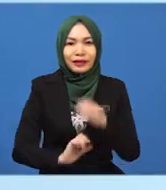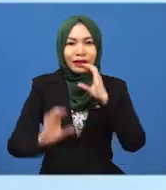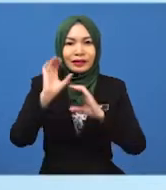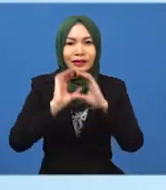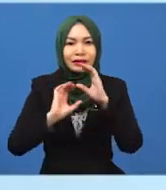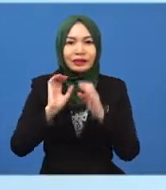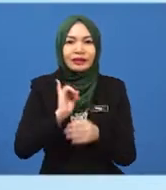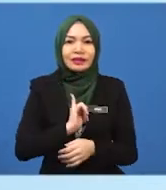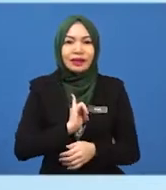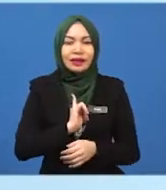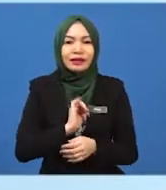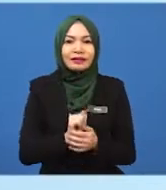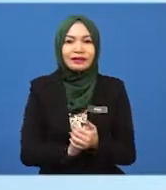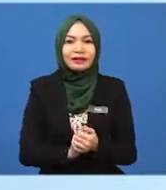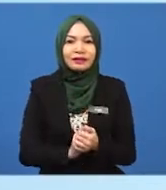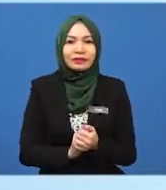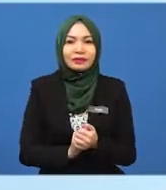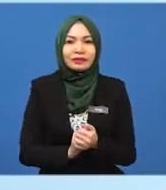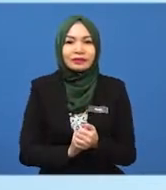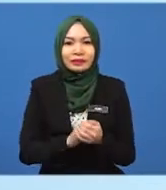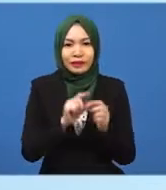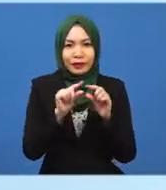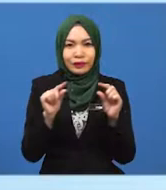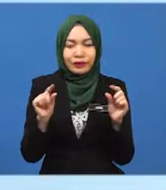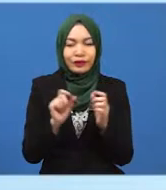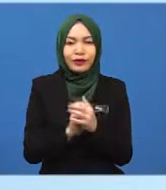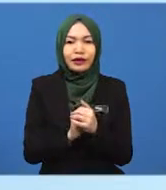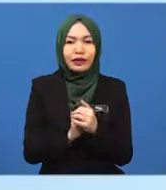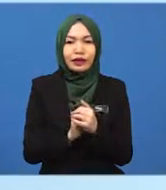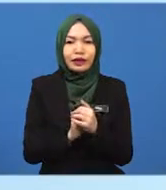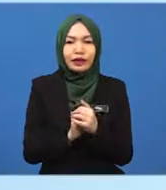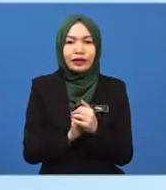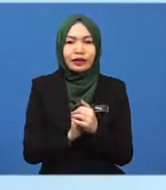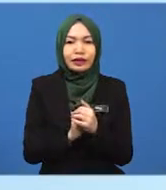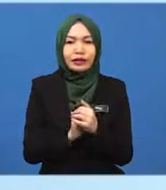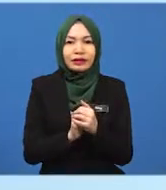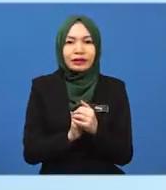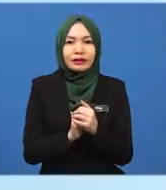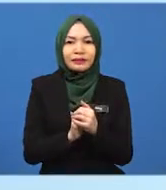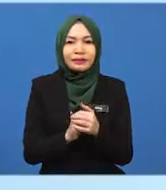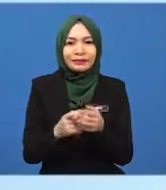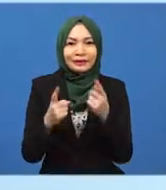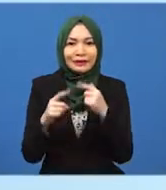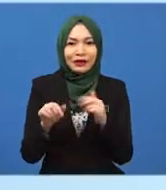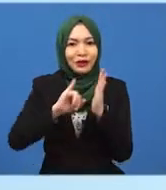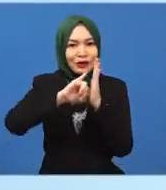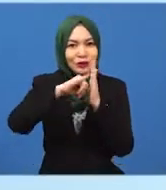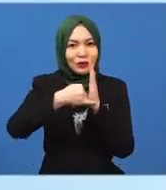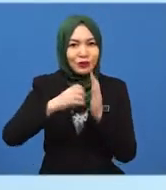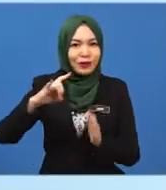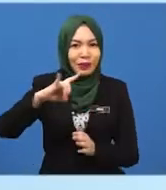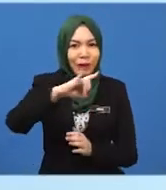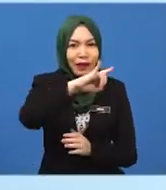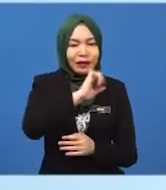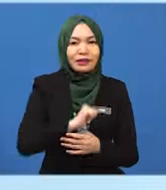cita-cita saya, tempat kosong, seorang juru terbang.